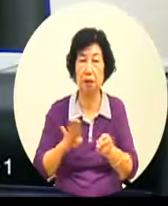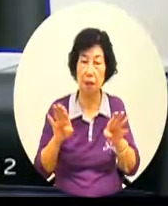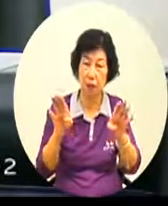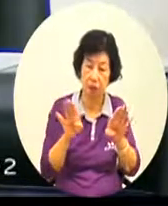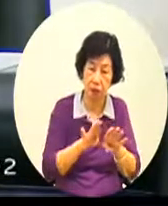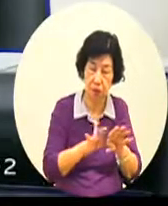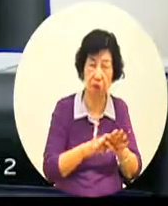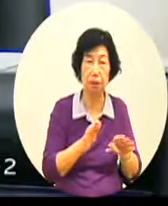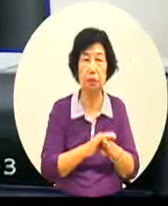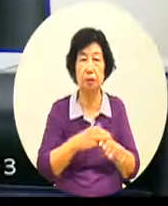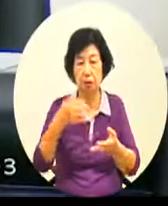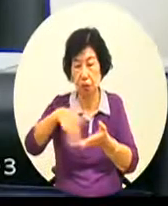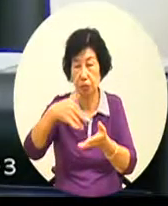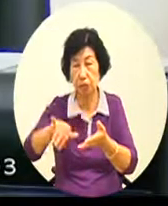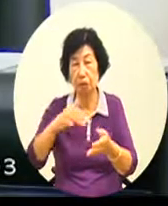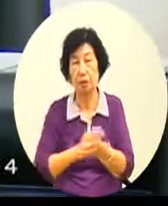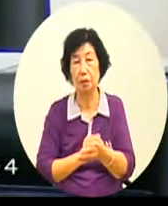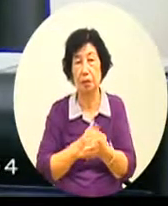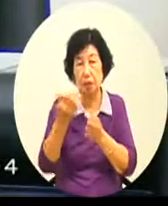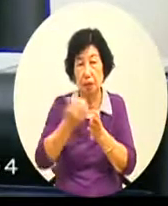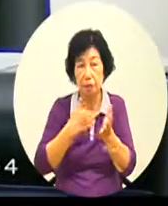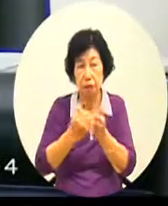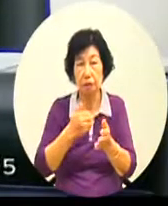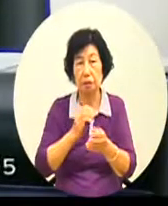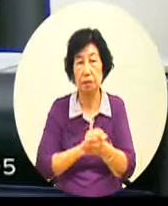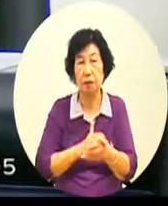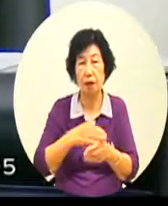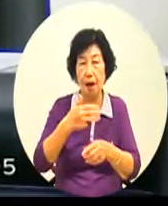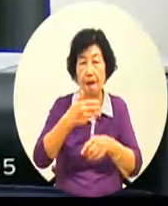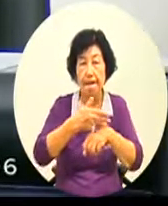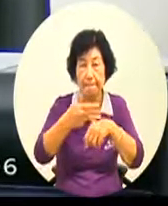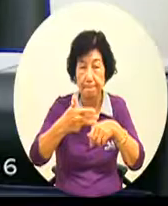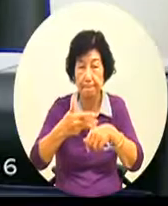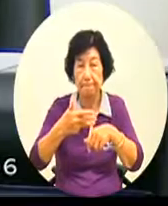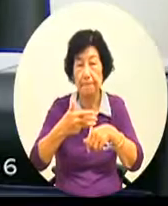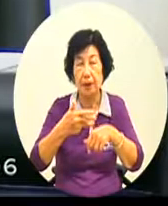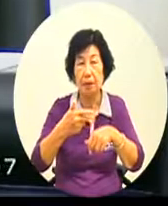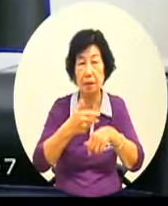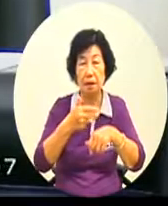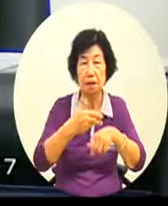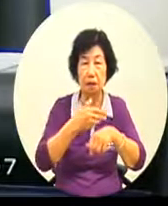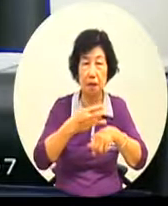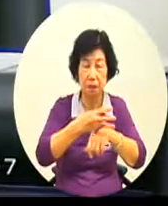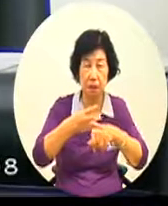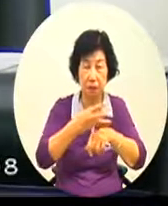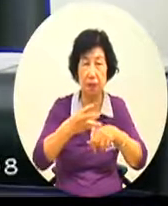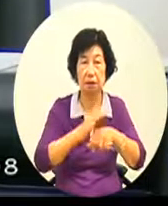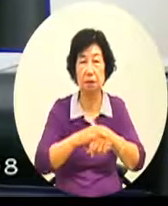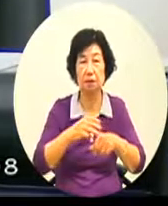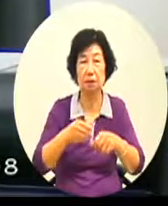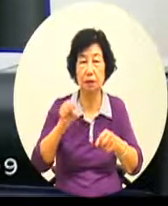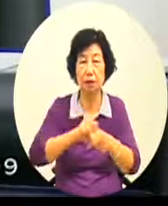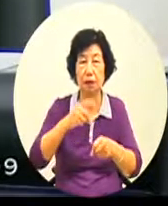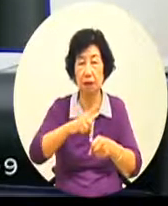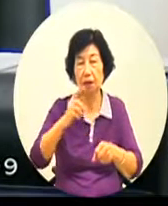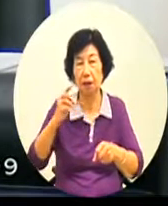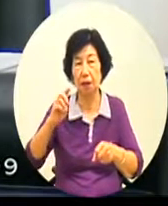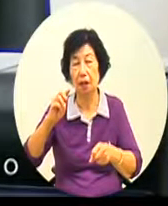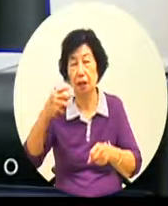法，前两个小时工资是发 1.33， 第三个小时是 1.66、哦、那如果你是加一到四小时